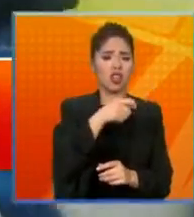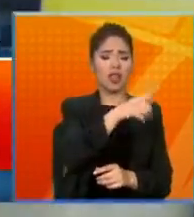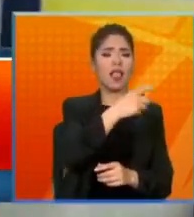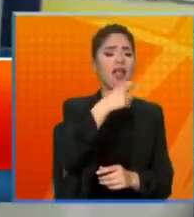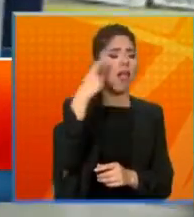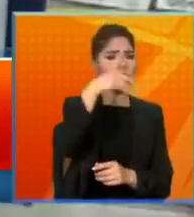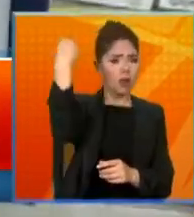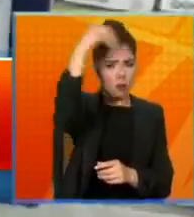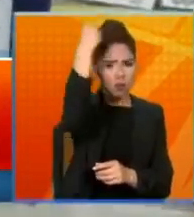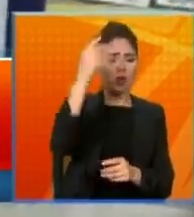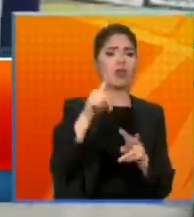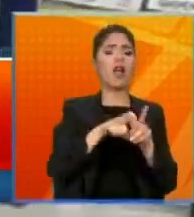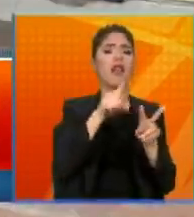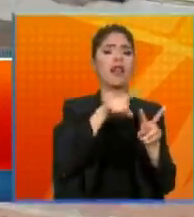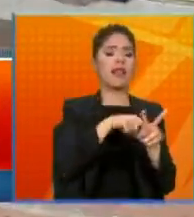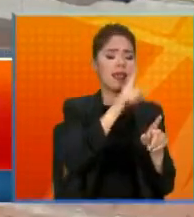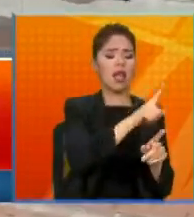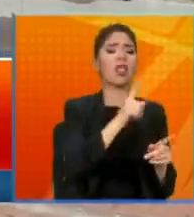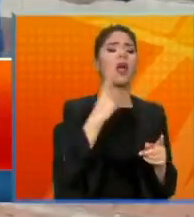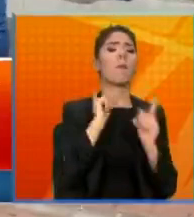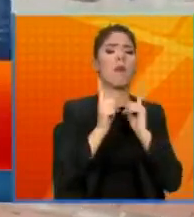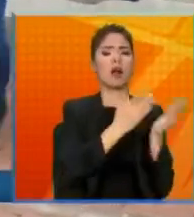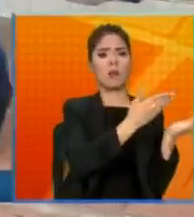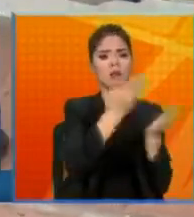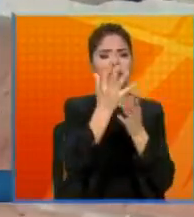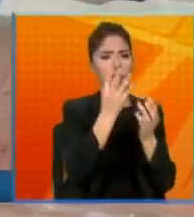muhtarla yeğeni ise adliyeye sevk edildi.